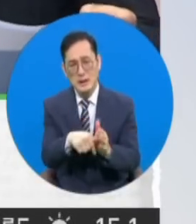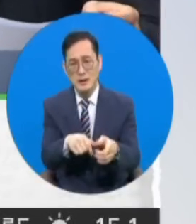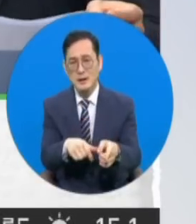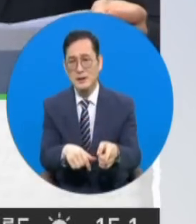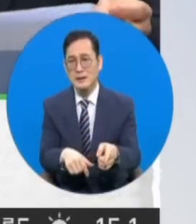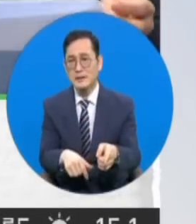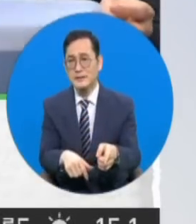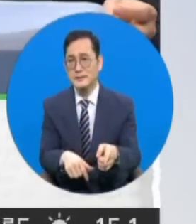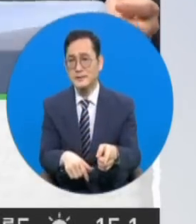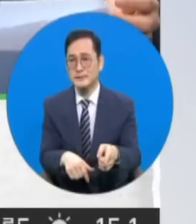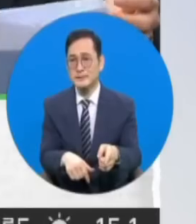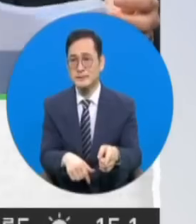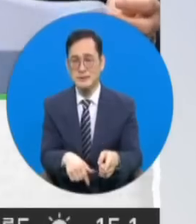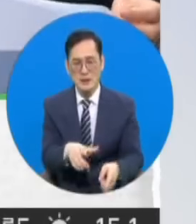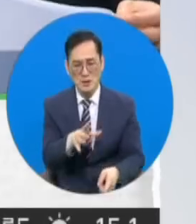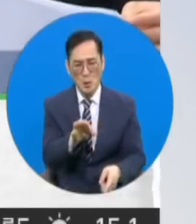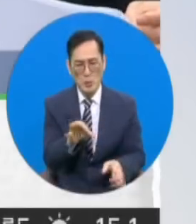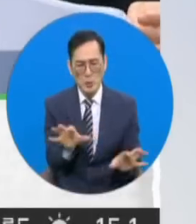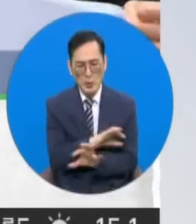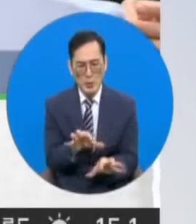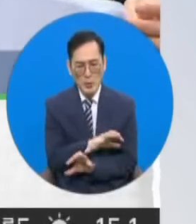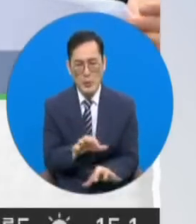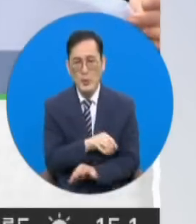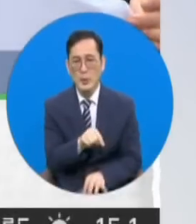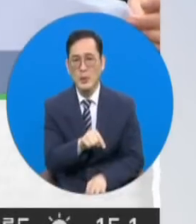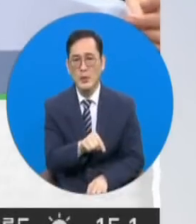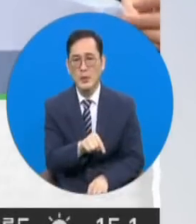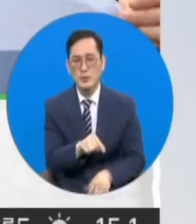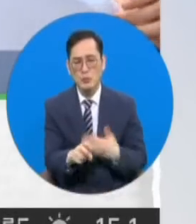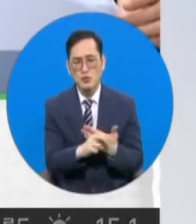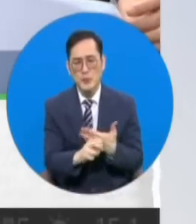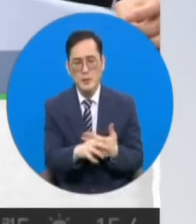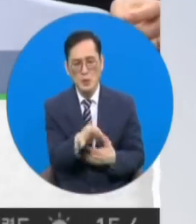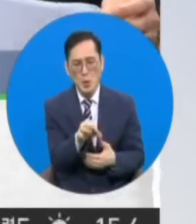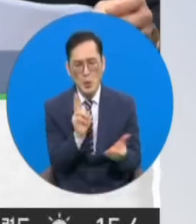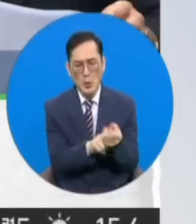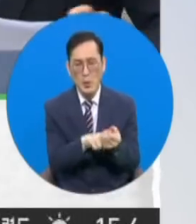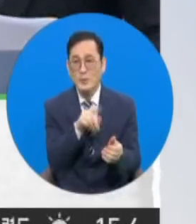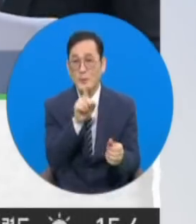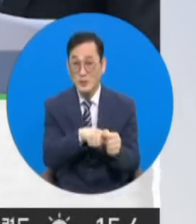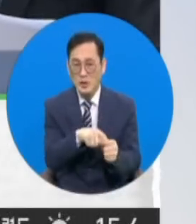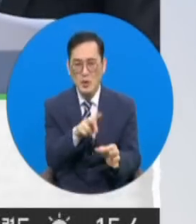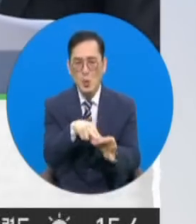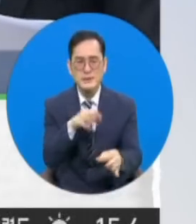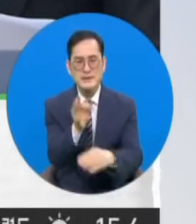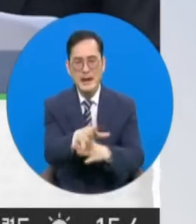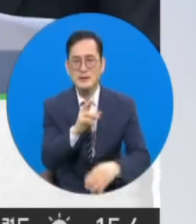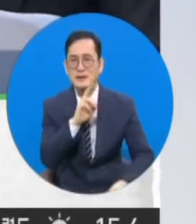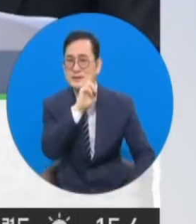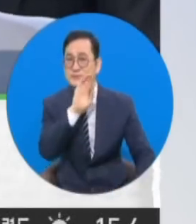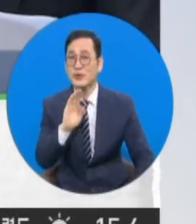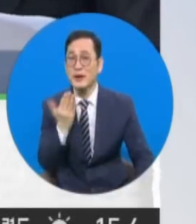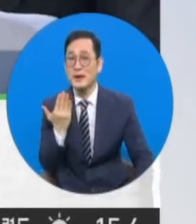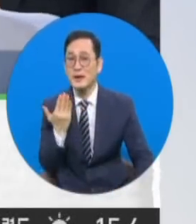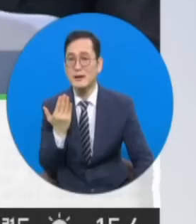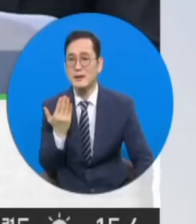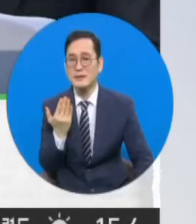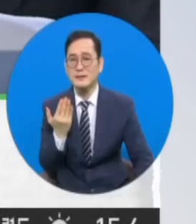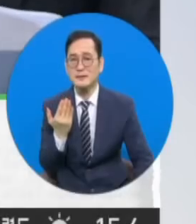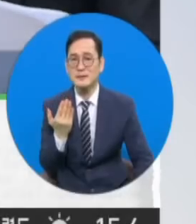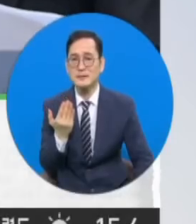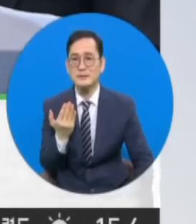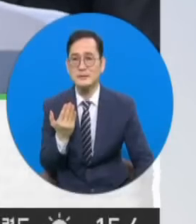통보할 때는 자금세탁이랄지 불법거래 이런게 의심될 때 하는 거거든요 그런데 본인이 아마 주거래하는